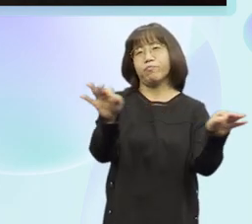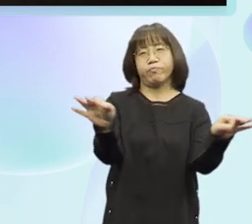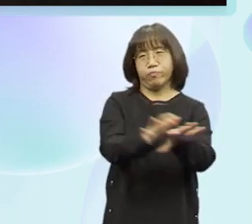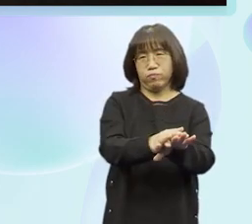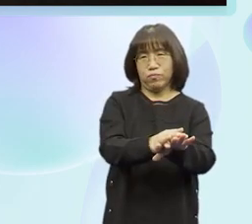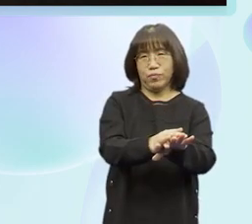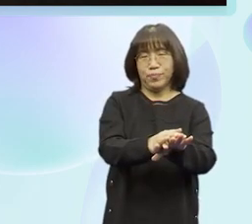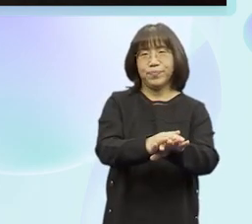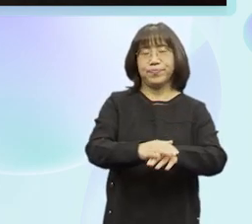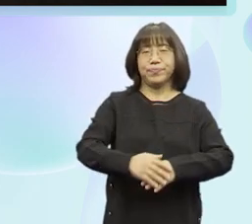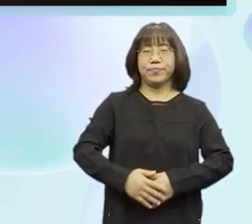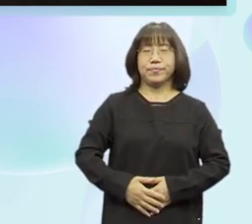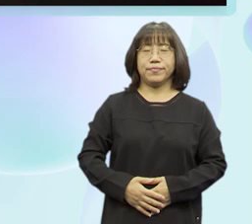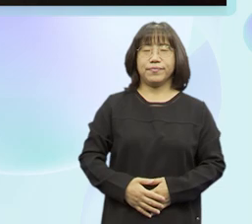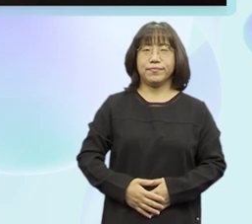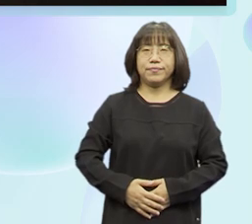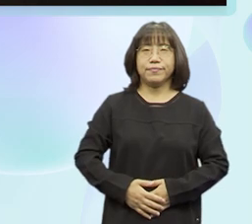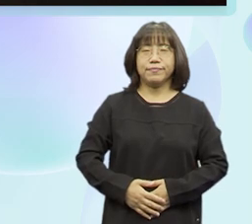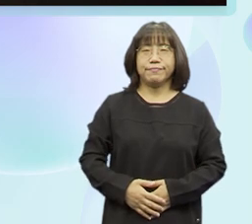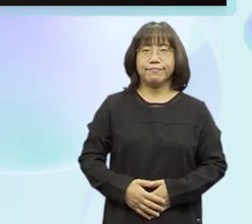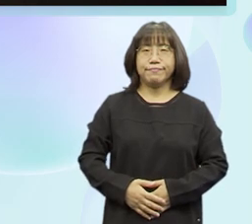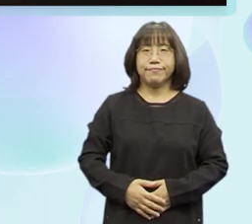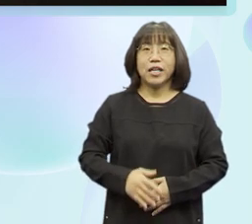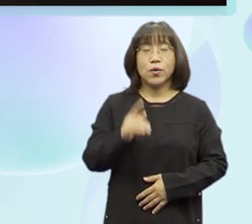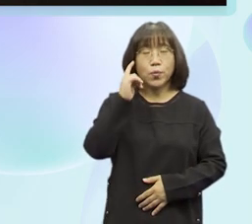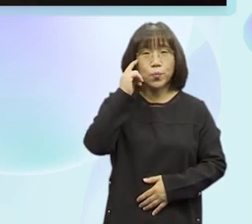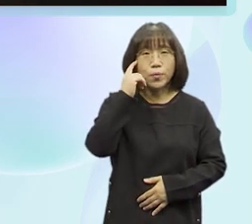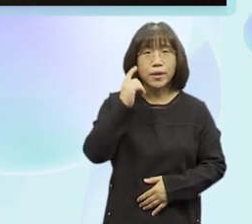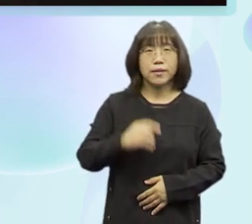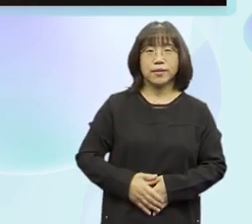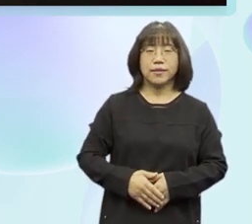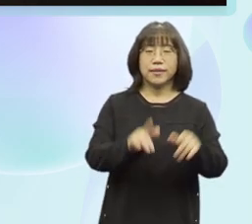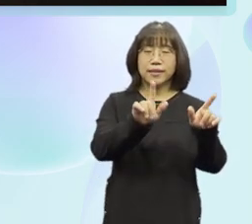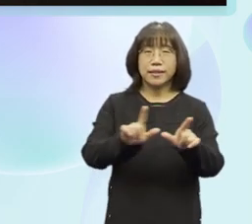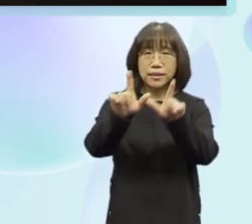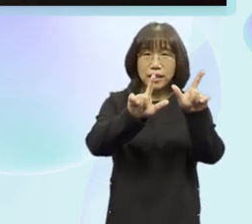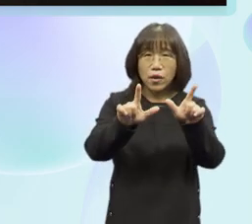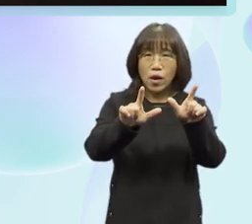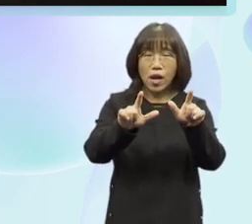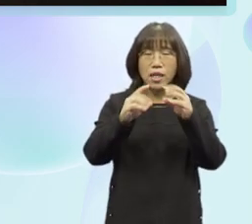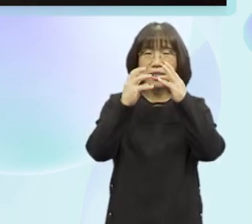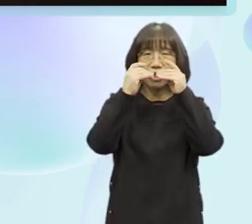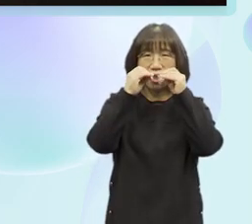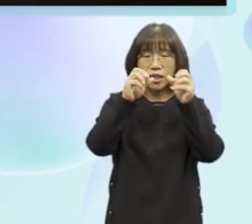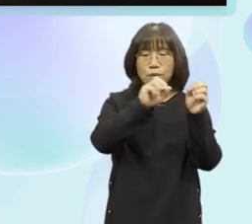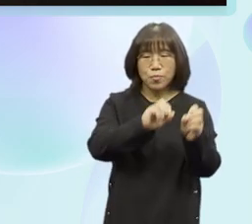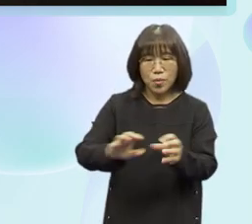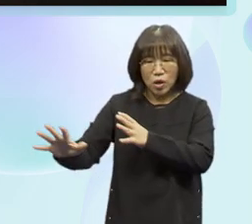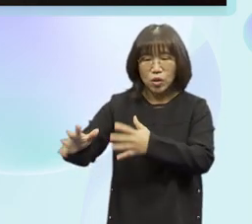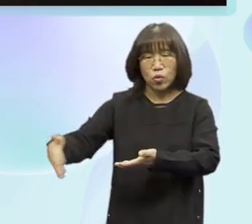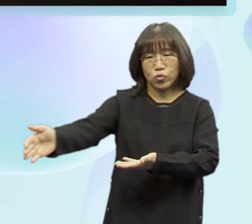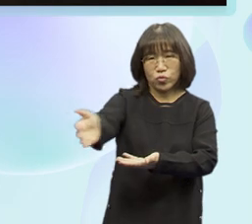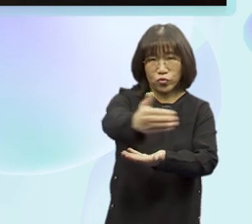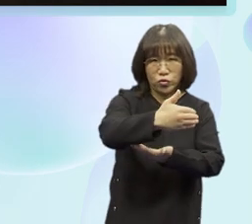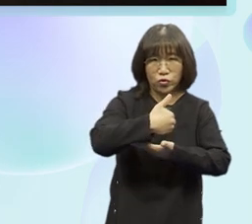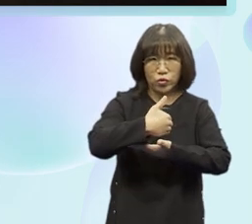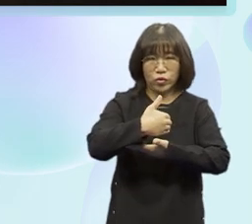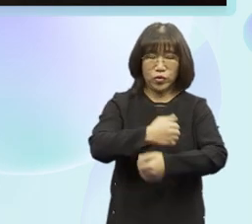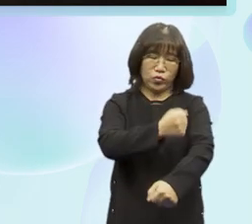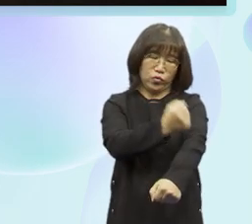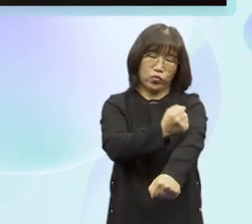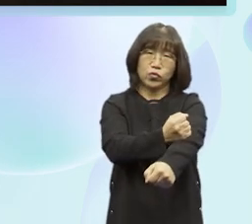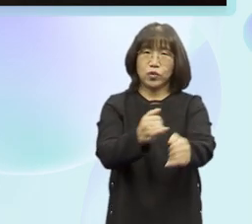강서구 내 해서 볼 수 없게 됐습니다 생활 폐기물을 수집하고 음반 하시는 노동자 분 들의 안전을 위한